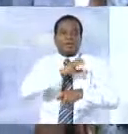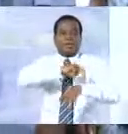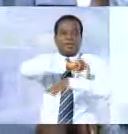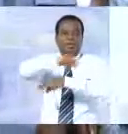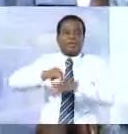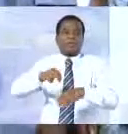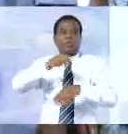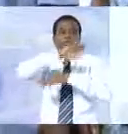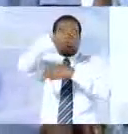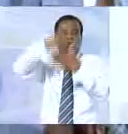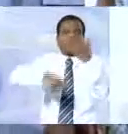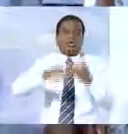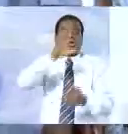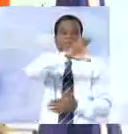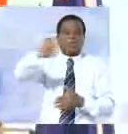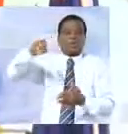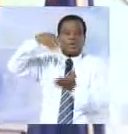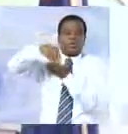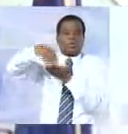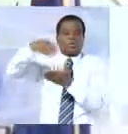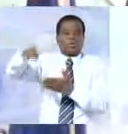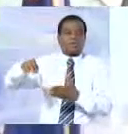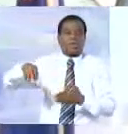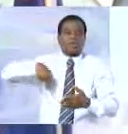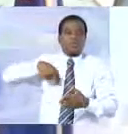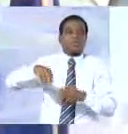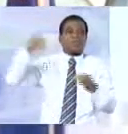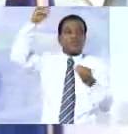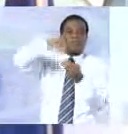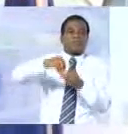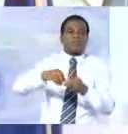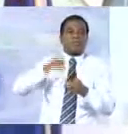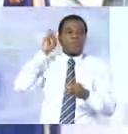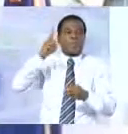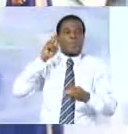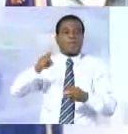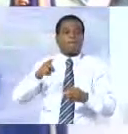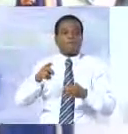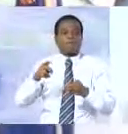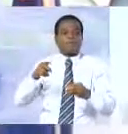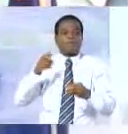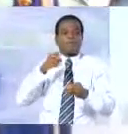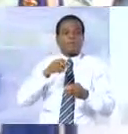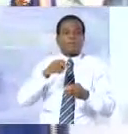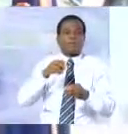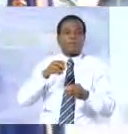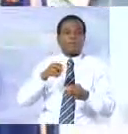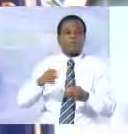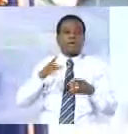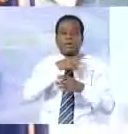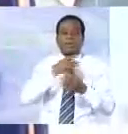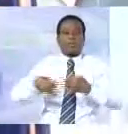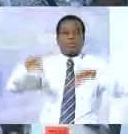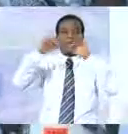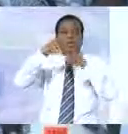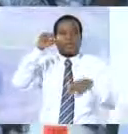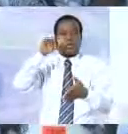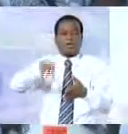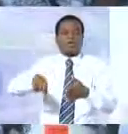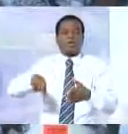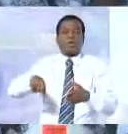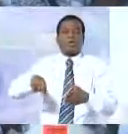Valeur du don, 500 millions de francs CFA. Pour renforcer le dialogue entre agents de sécurité et communauté, il est important que les agences et forces